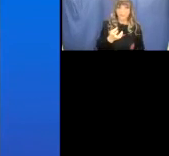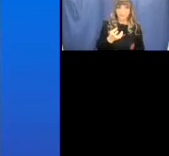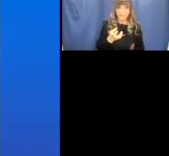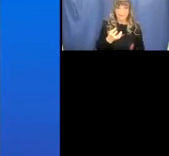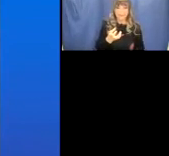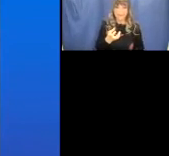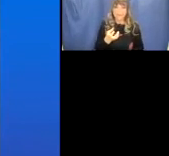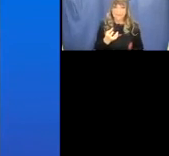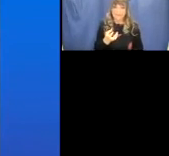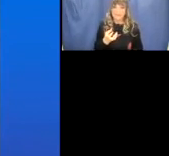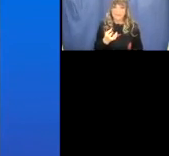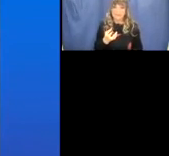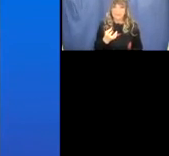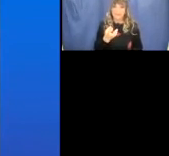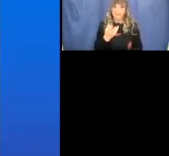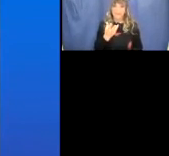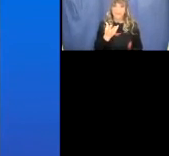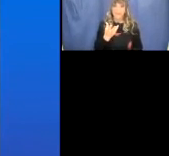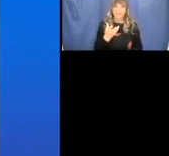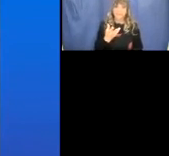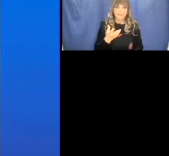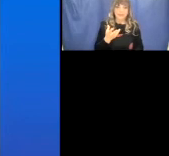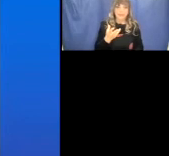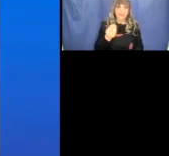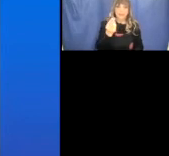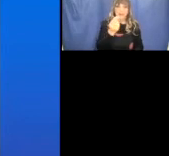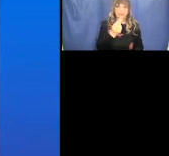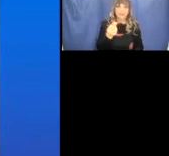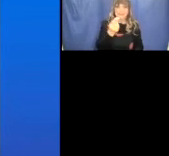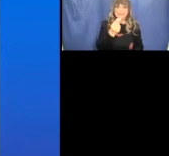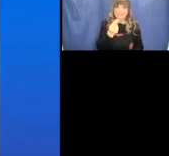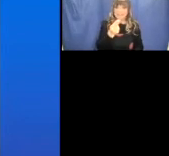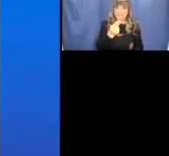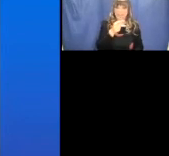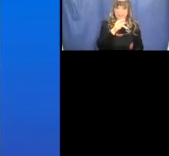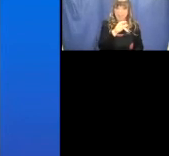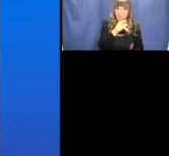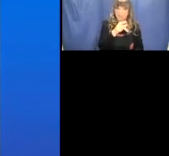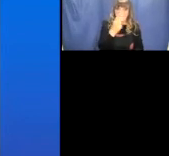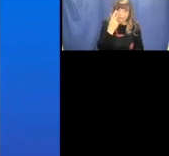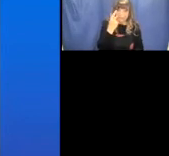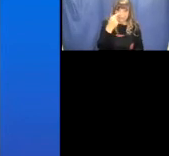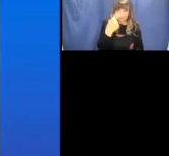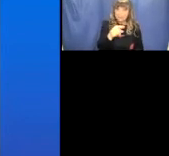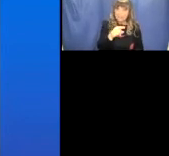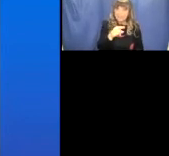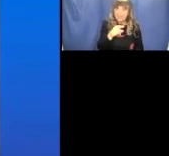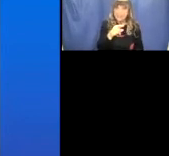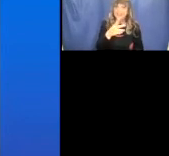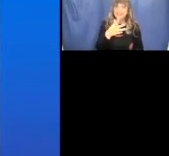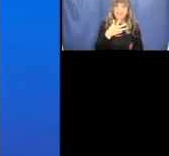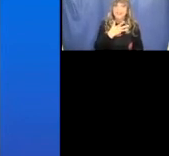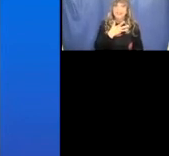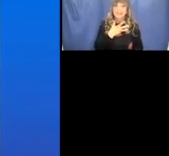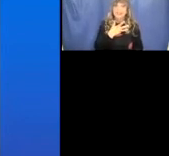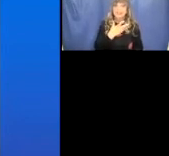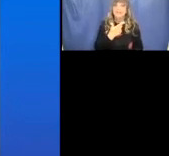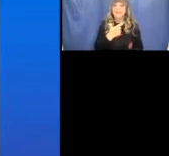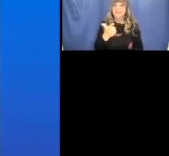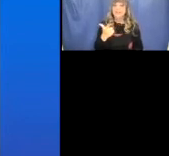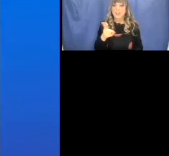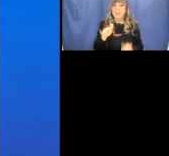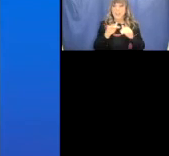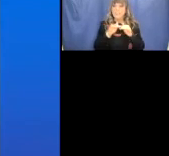virgolette è piegato ecco la figura corrispondente è questa che vedete qua che ha la caratteristica di non avere un piano